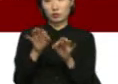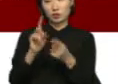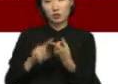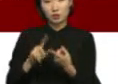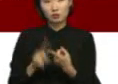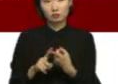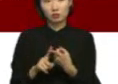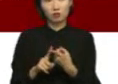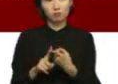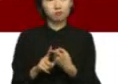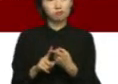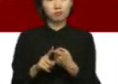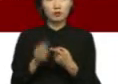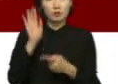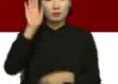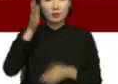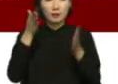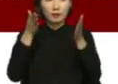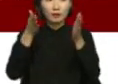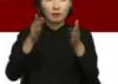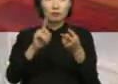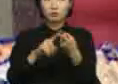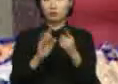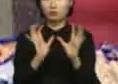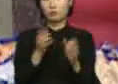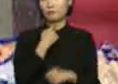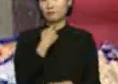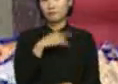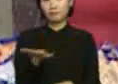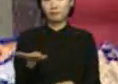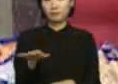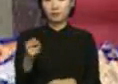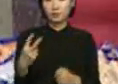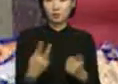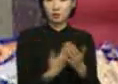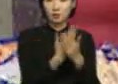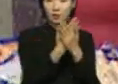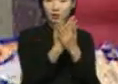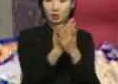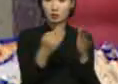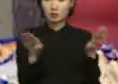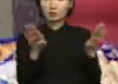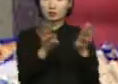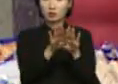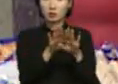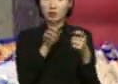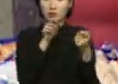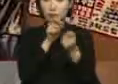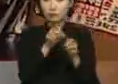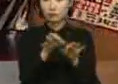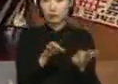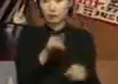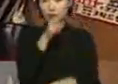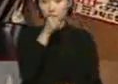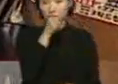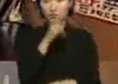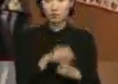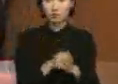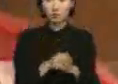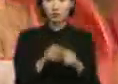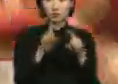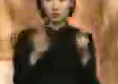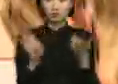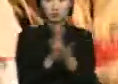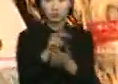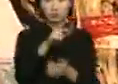대해 서 강 방에 대해서 놈의 안되게 없다 책의 발로 철거를 앞두고 있는 시장도 있습니다 성북구 장애